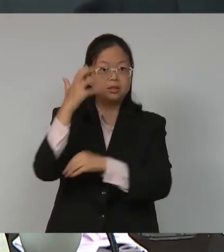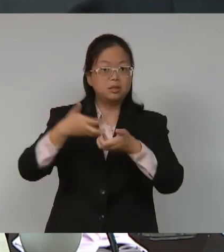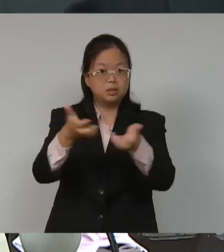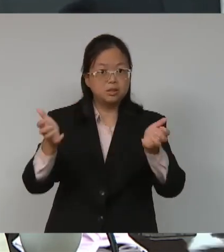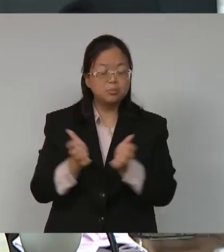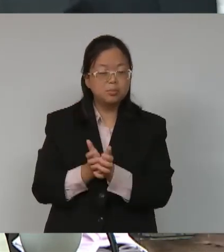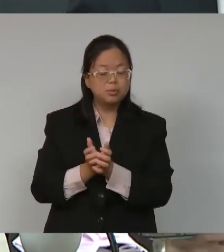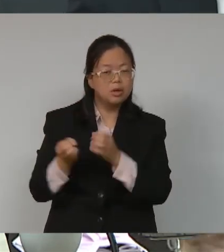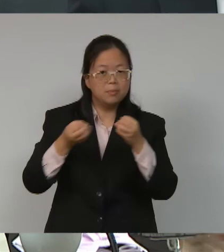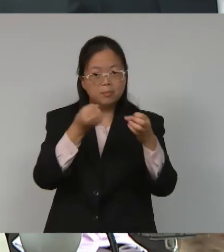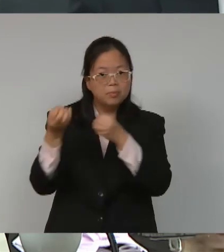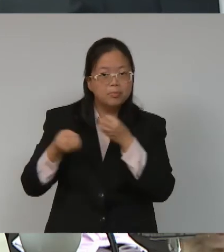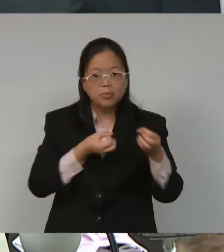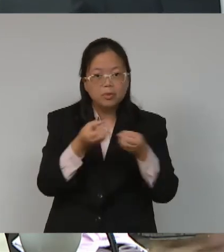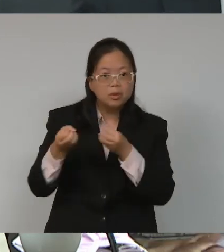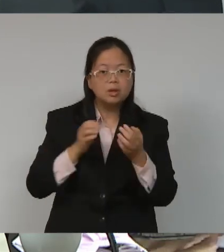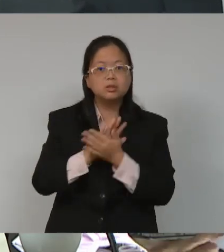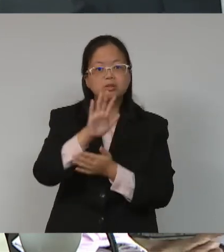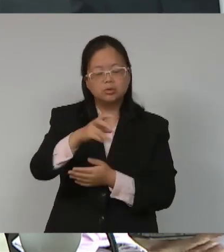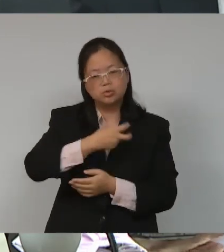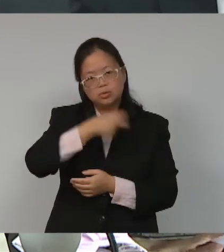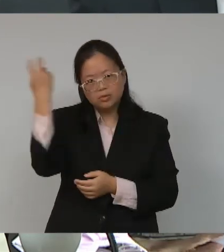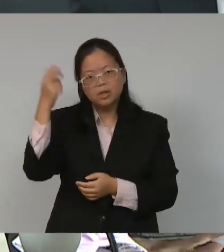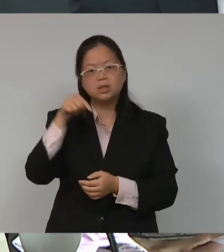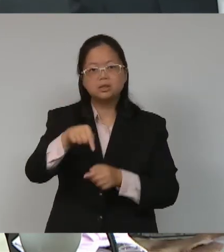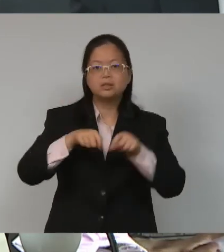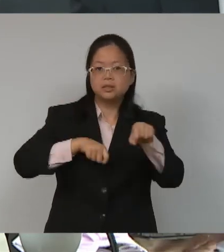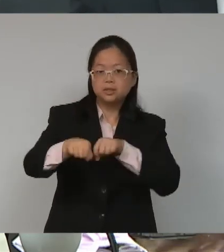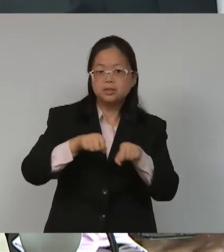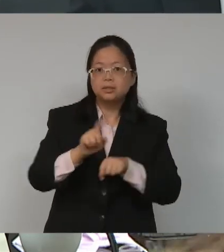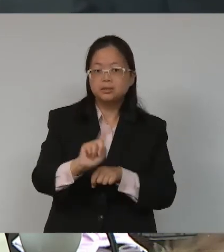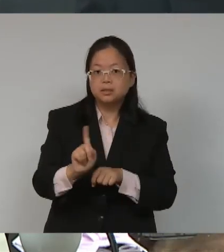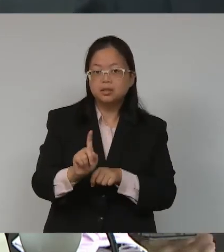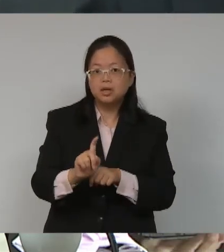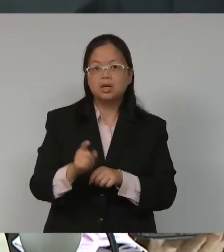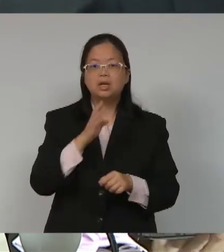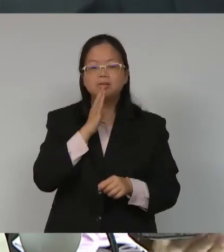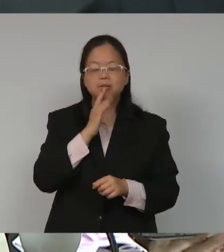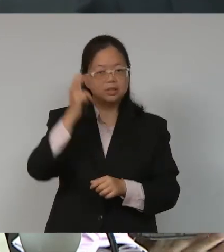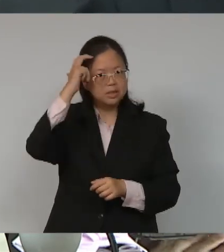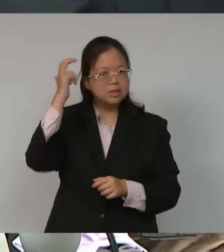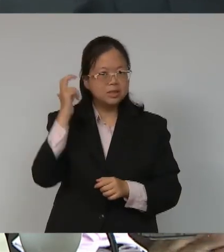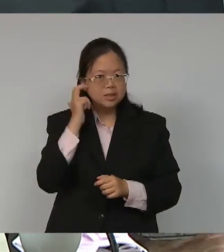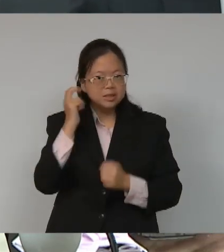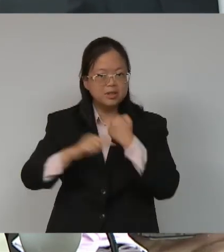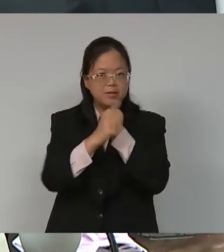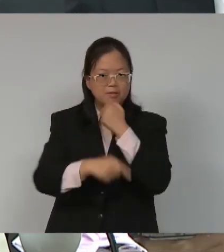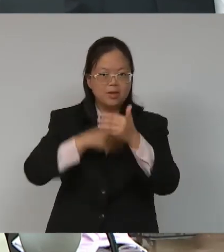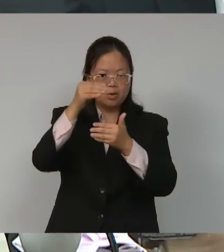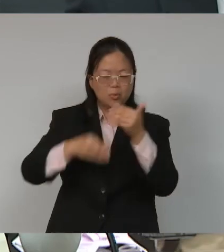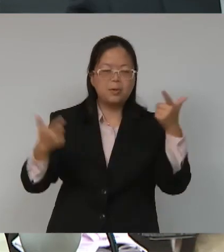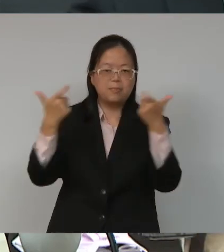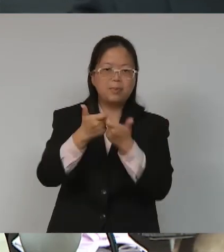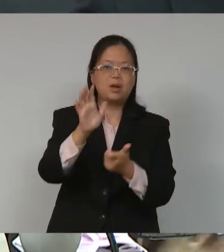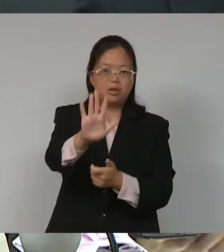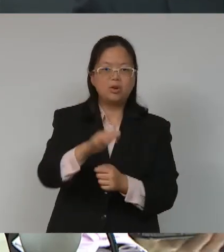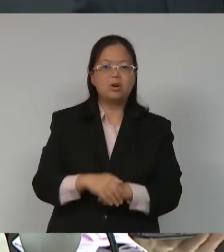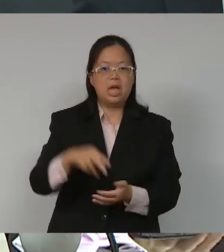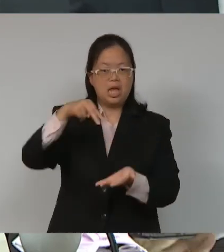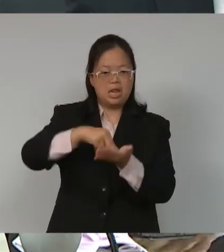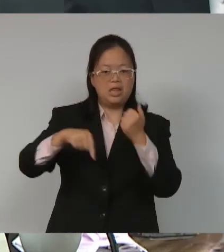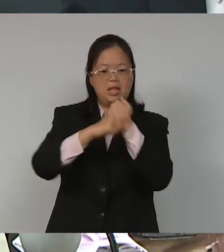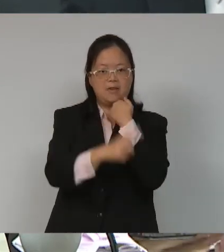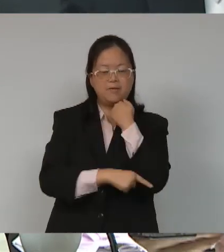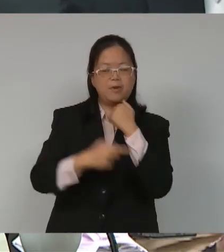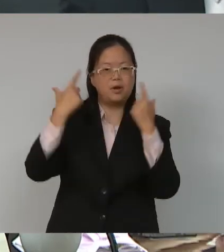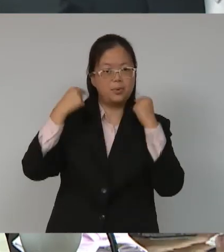我想很清楚，本案是很清楚的，是一个属于宪法规定下的适格公投。 好，它是一个立法原则的创制，我